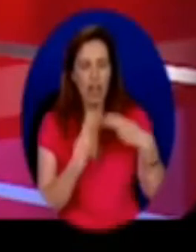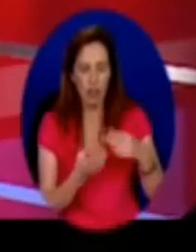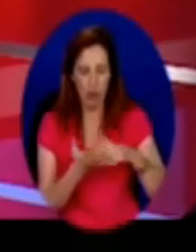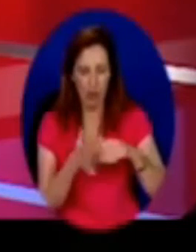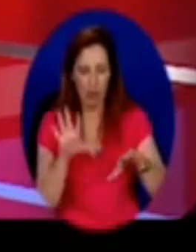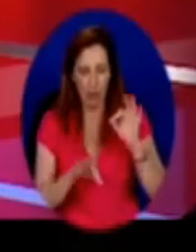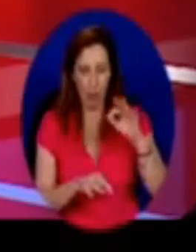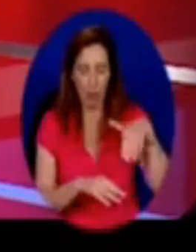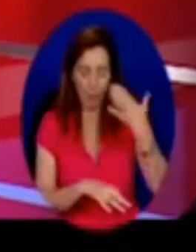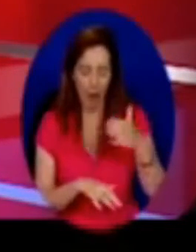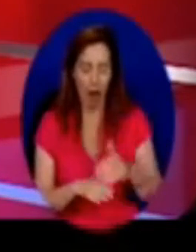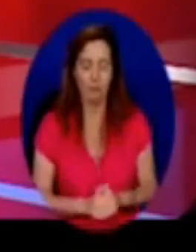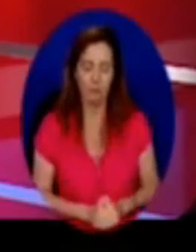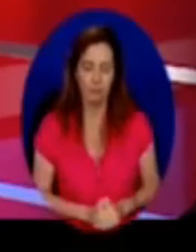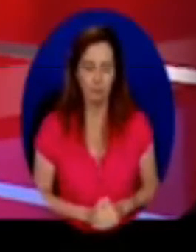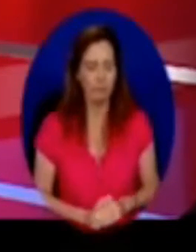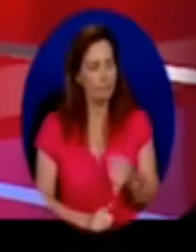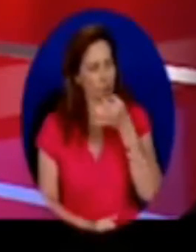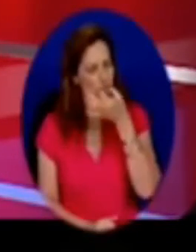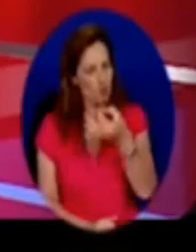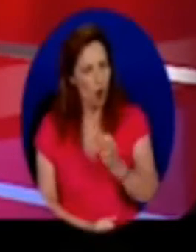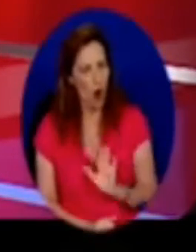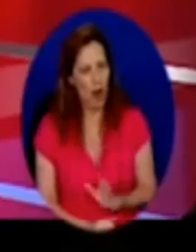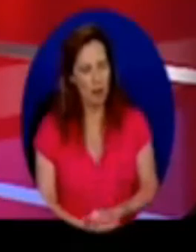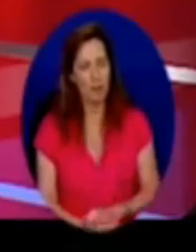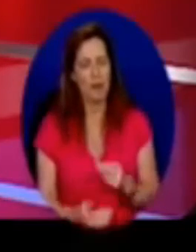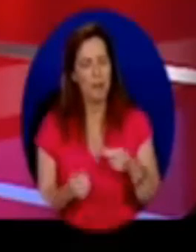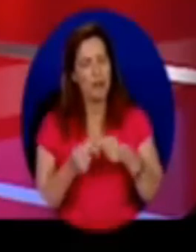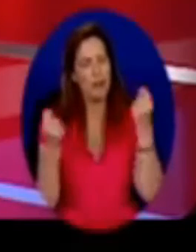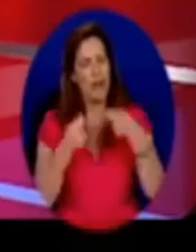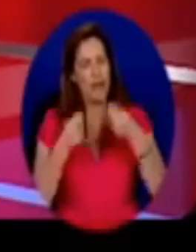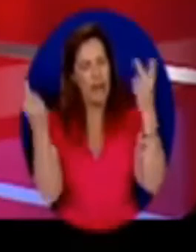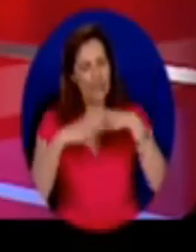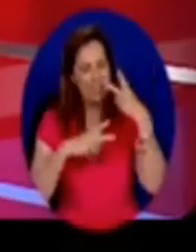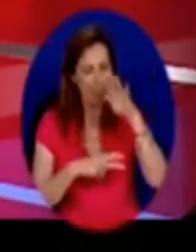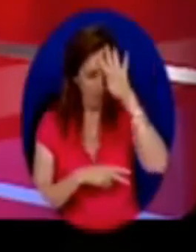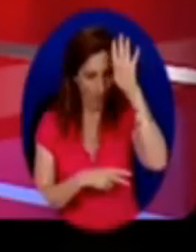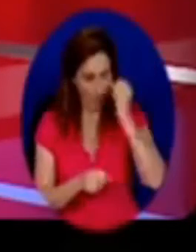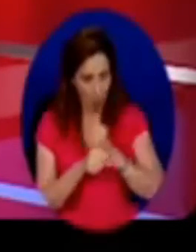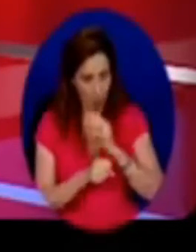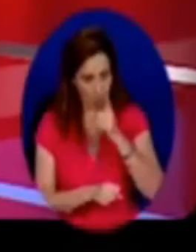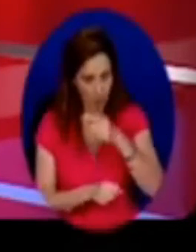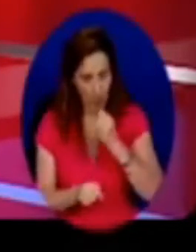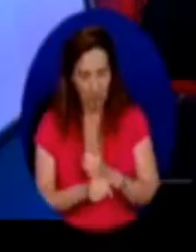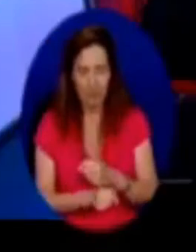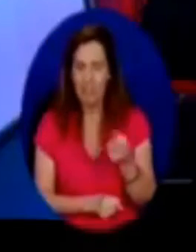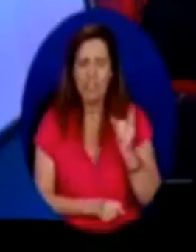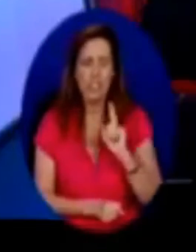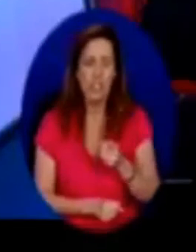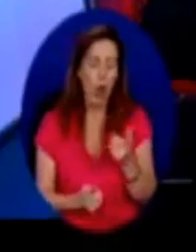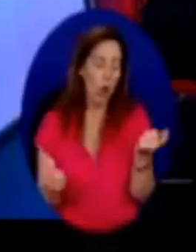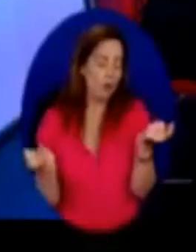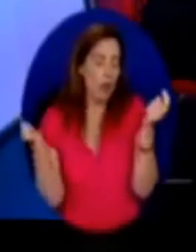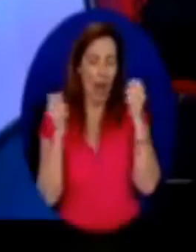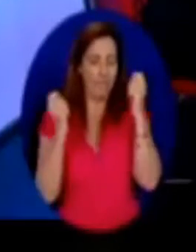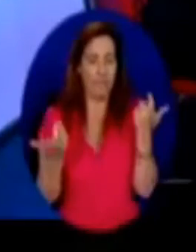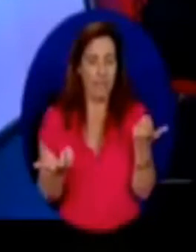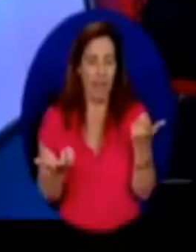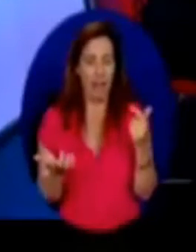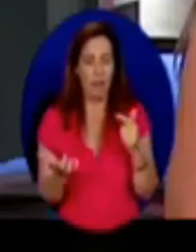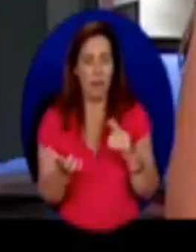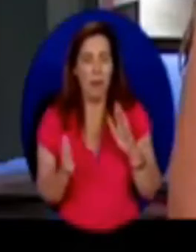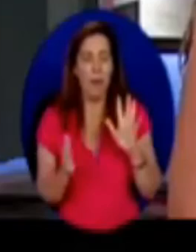הבחירות הבאות לנשיאות תגידי ברמה הטכנית של ההסכם עצמו הם מקימים את חלקם תראה זה לא צריך להפתיע שמבחינת